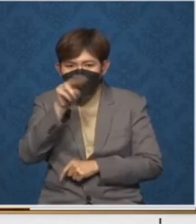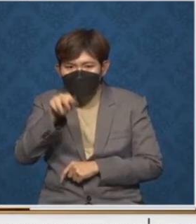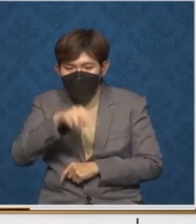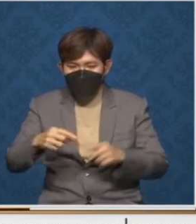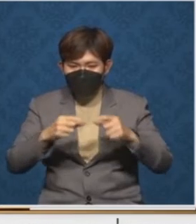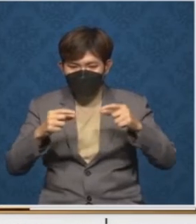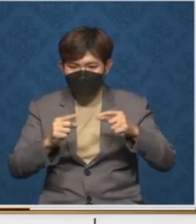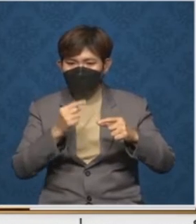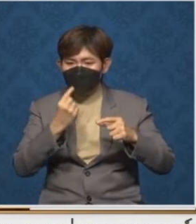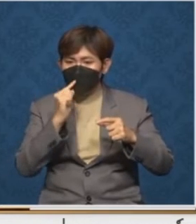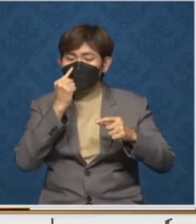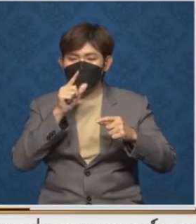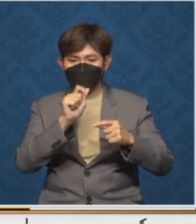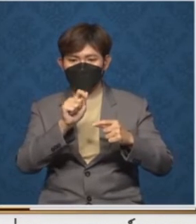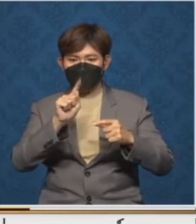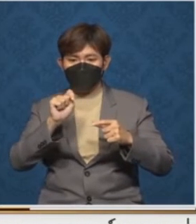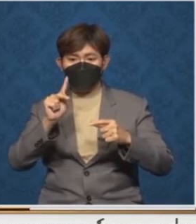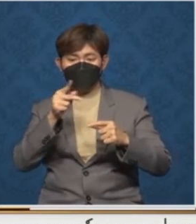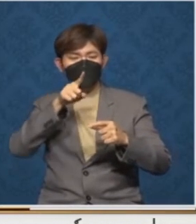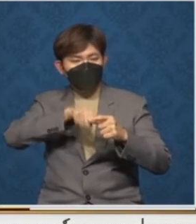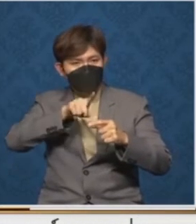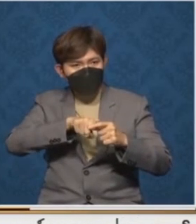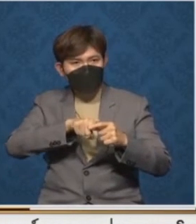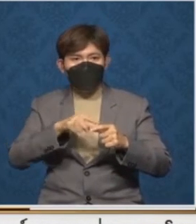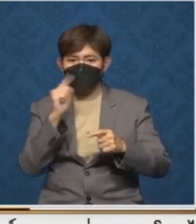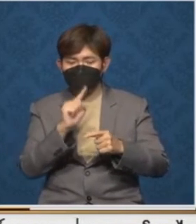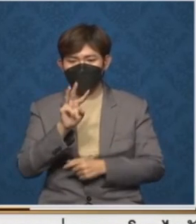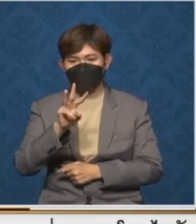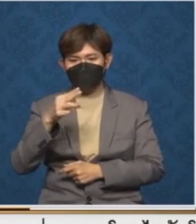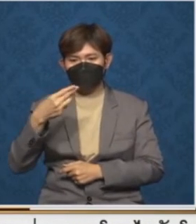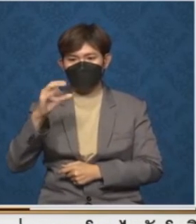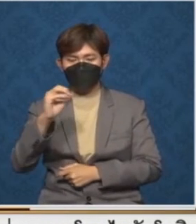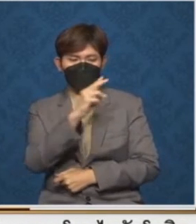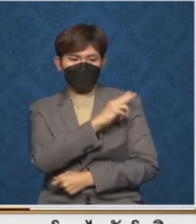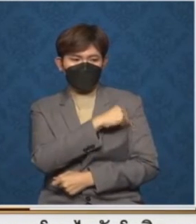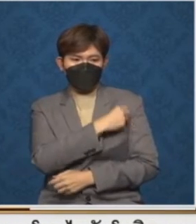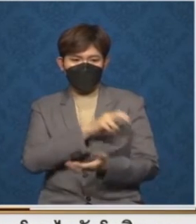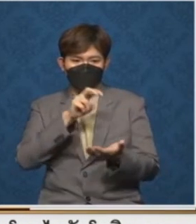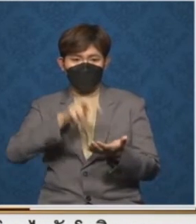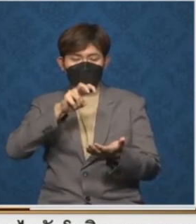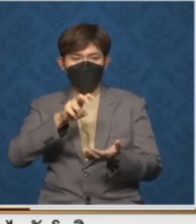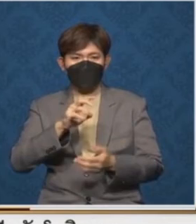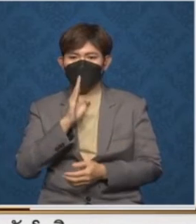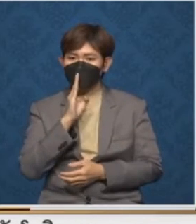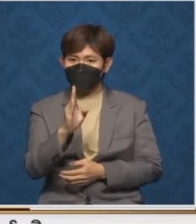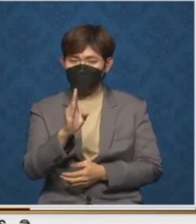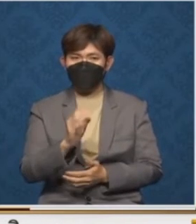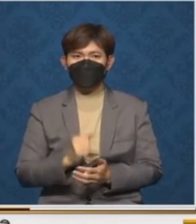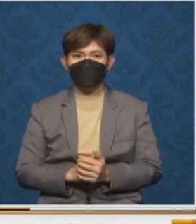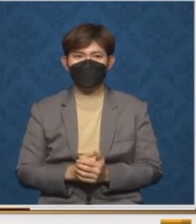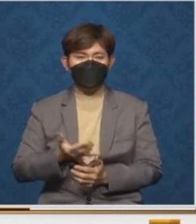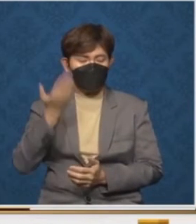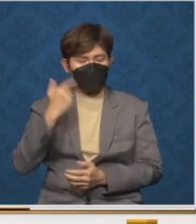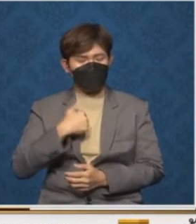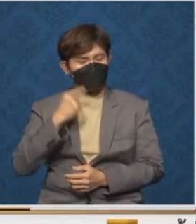เรือน จะ 4 เรือน 7 ปี จะครึ่งท่านดูบุคติเขาออกไหม อะไร เดีเขาตบโต๊ เขาชี้หน้า เขาด่าเบี้ยง